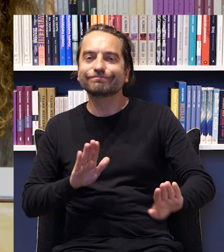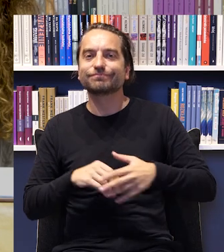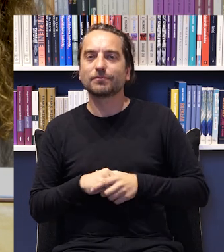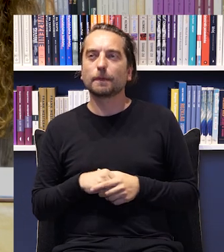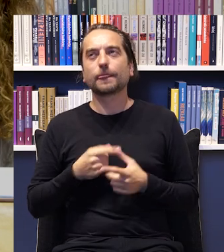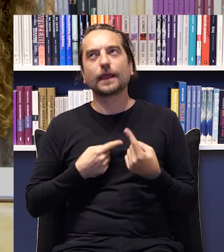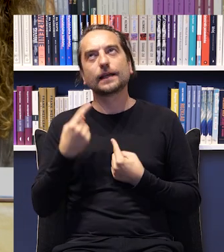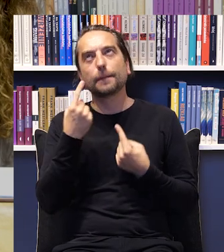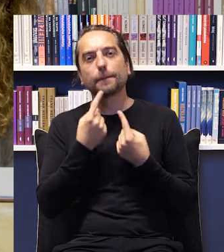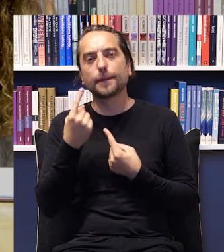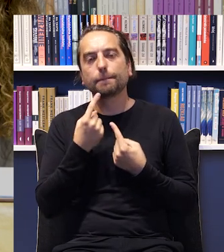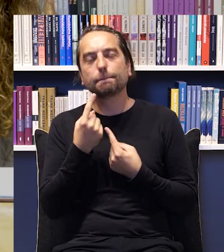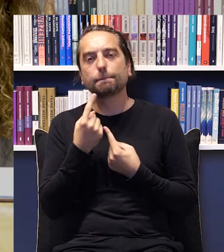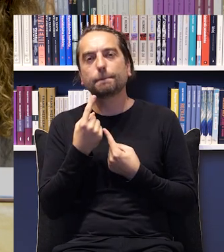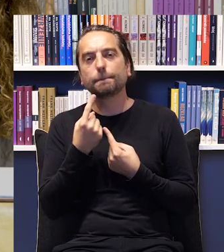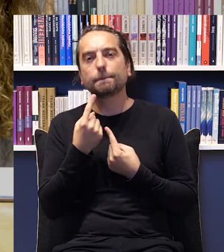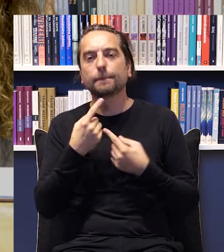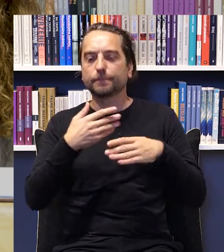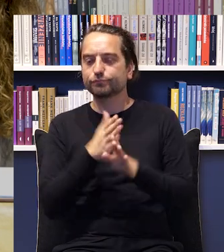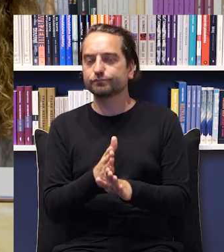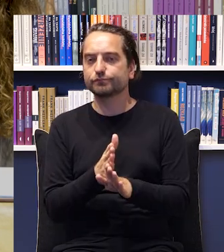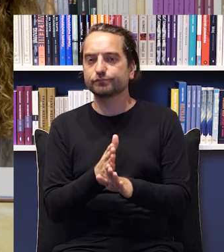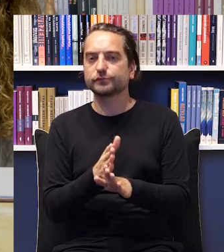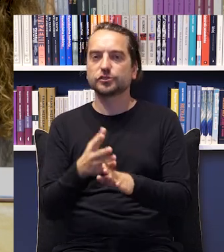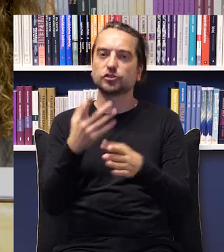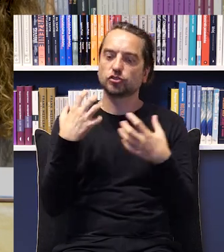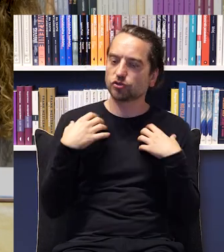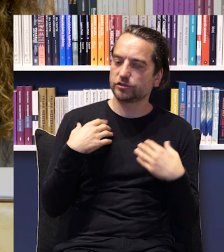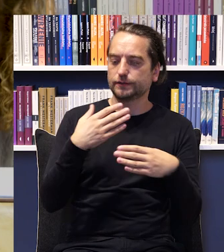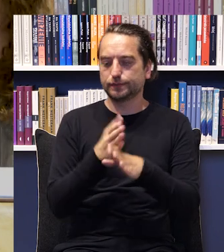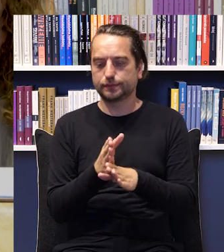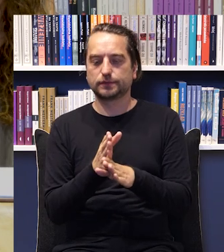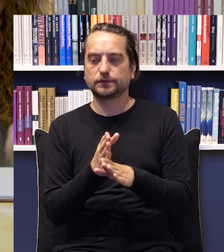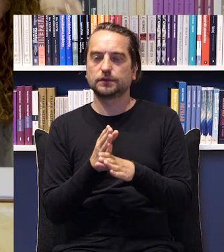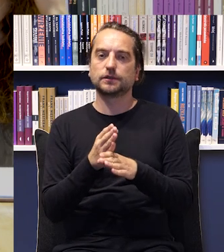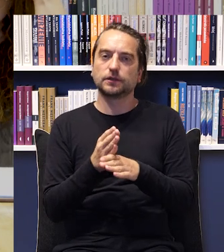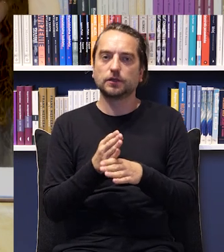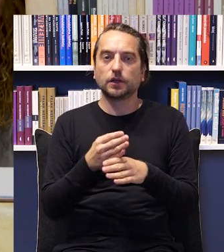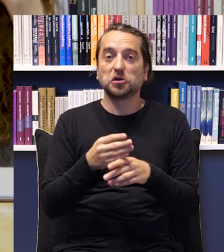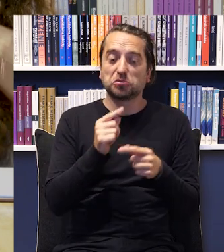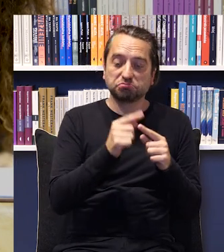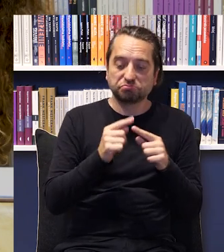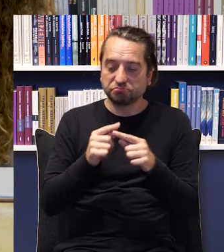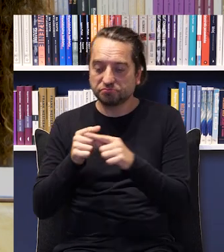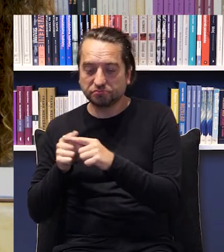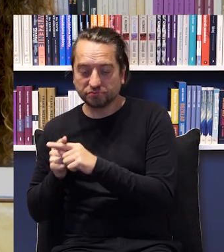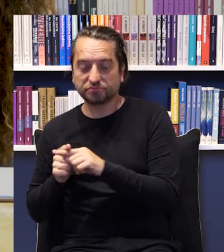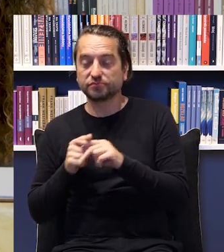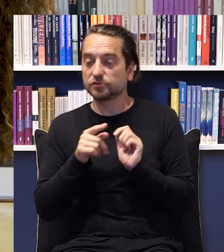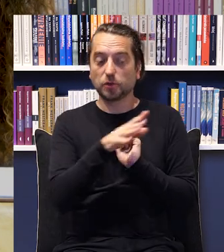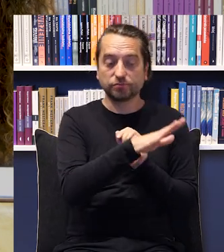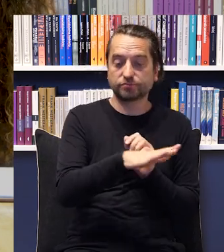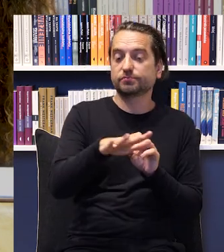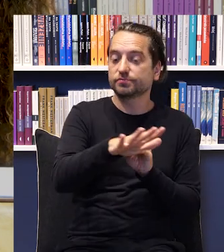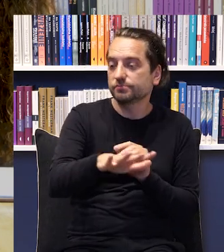jak sobie po prostu dzielisz rzeczywistość na jakieś takie małe przestrzenie i w